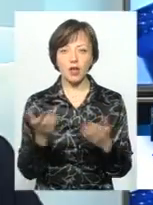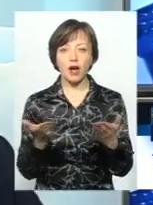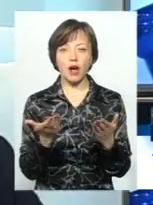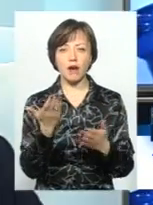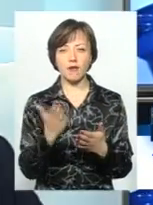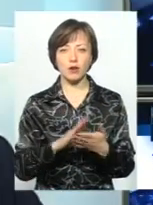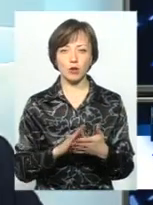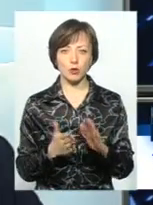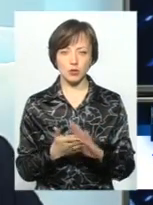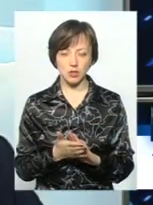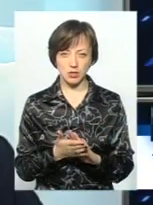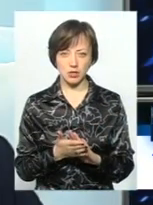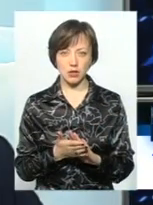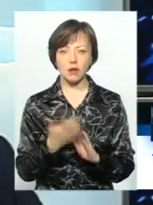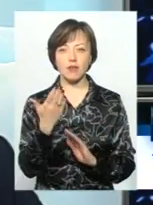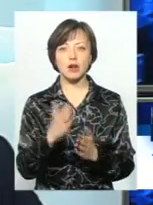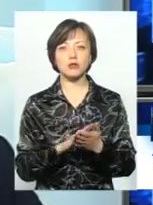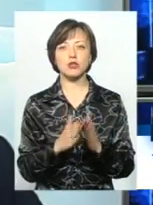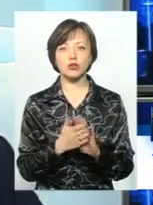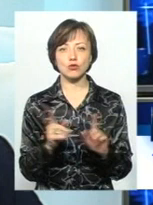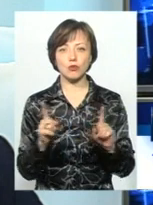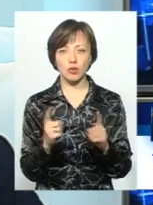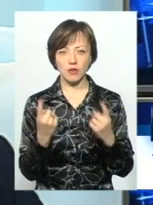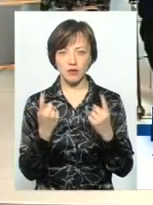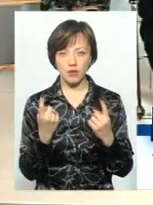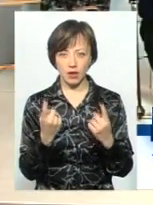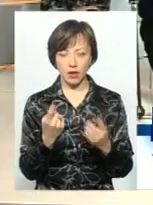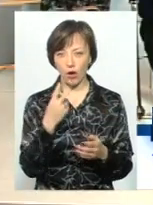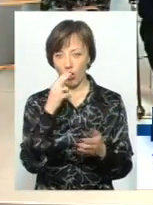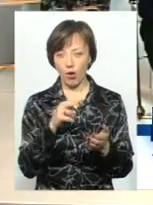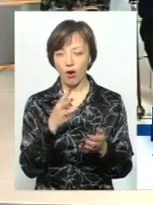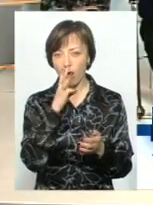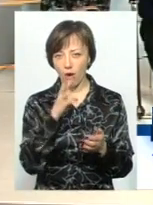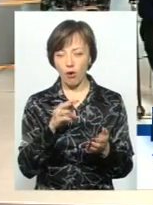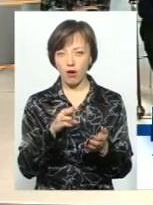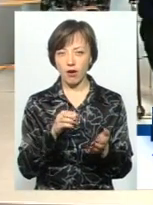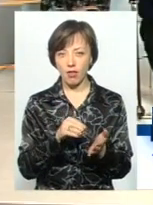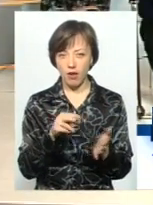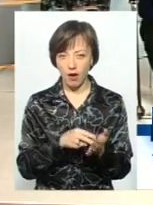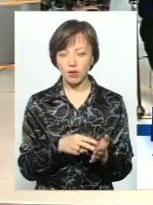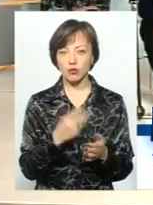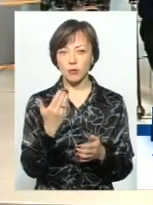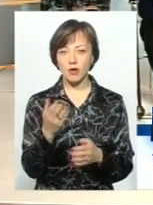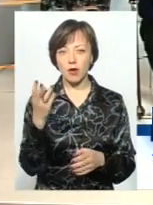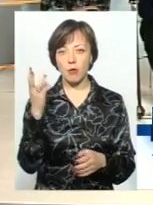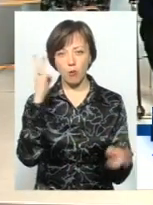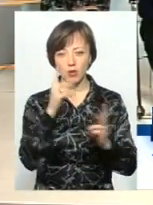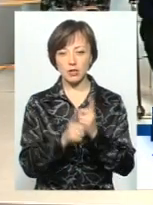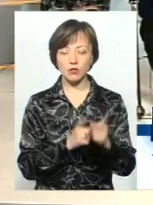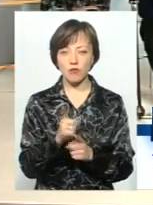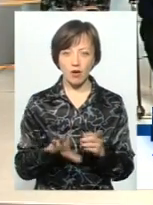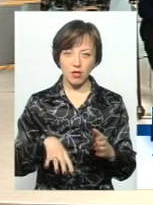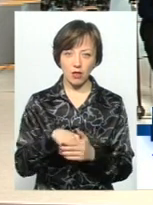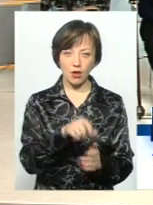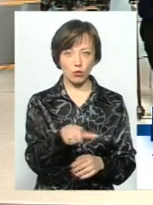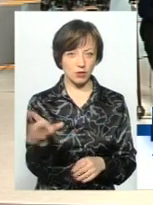ваша позиція. Ваша позиція, щоб були великі оклади, щоб ви модернізували за кишеню людей,